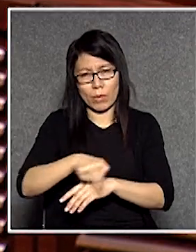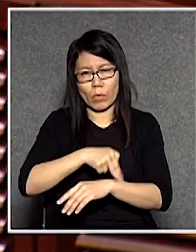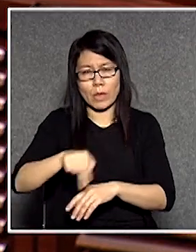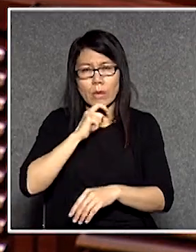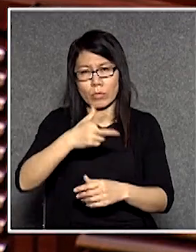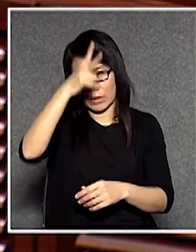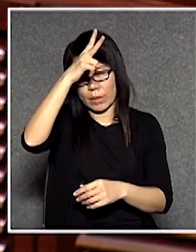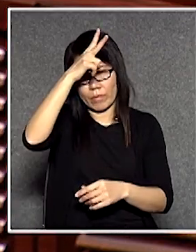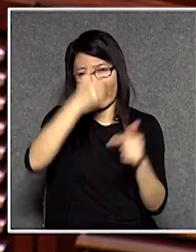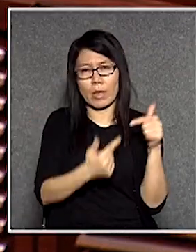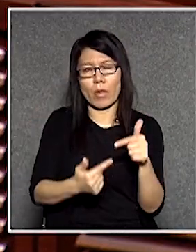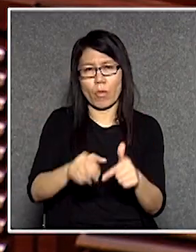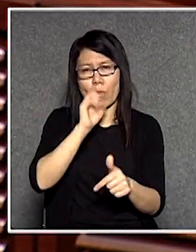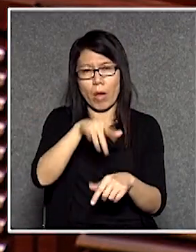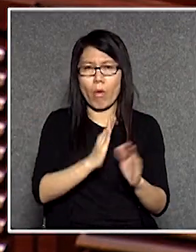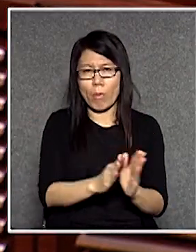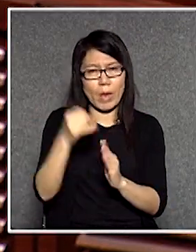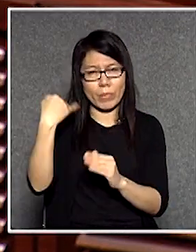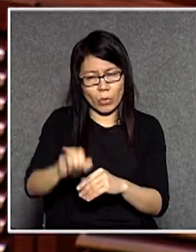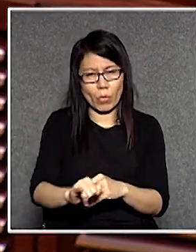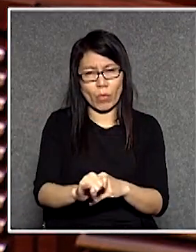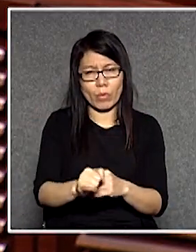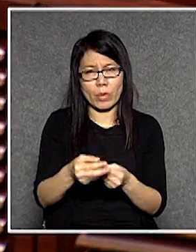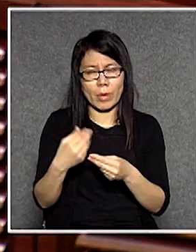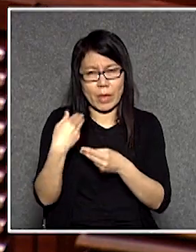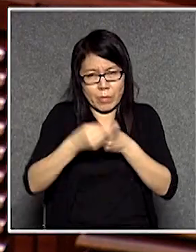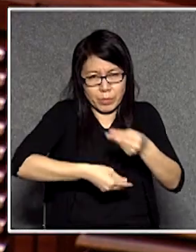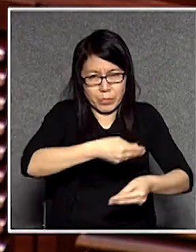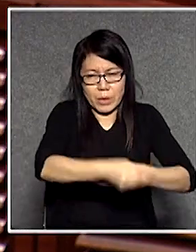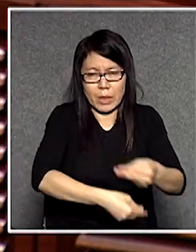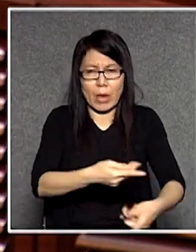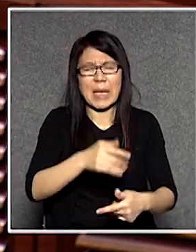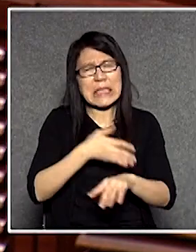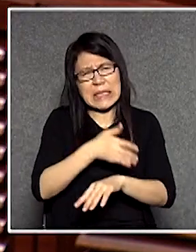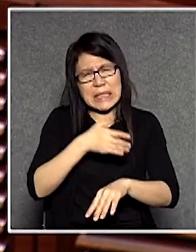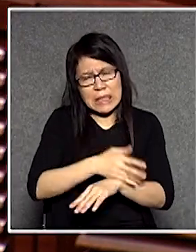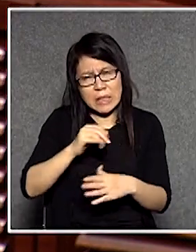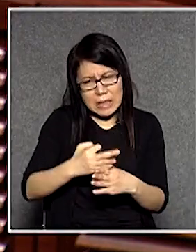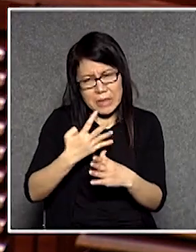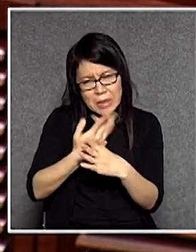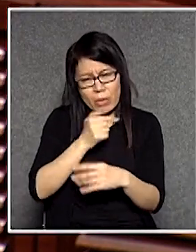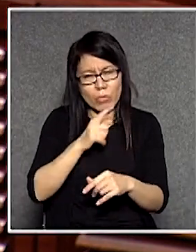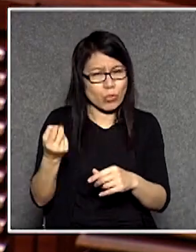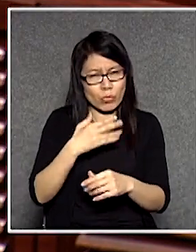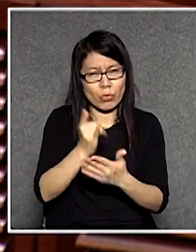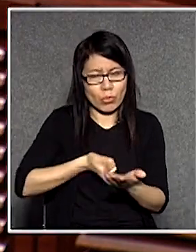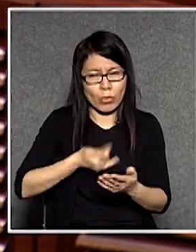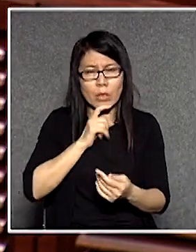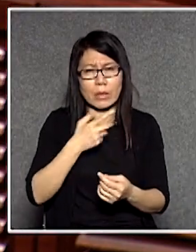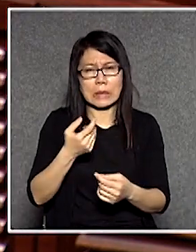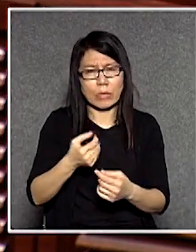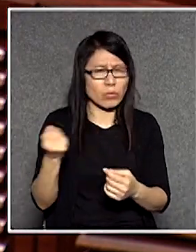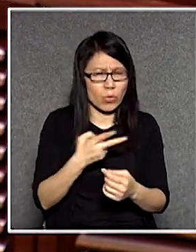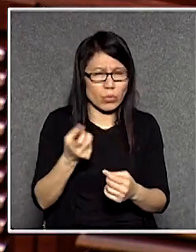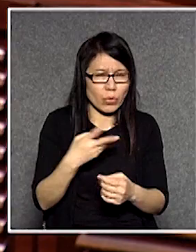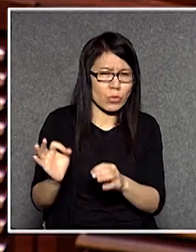呢一直说安排不到人连任接任，要他迟多几个月啦，几个月之后又下迟几个月